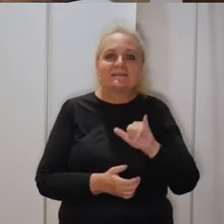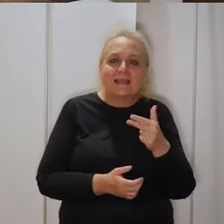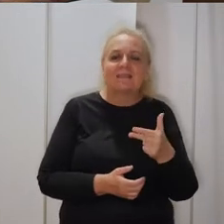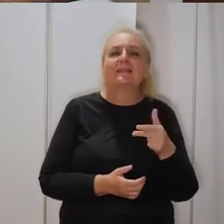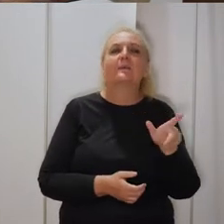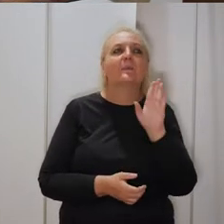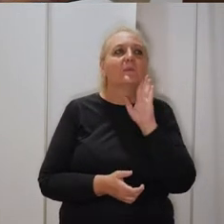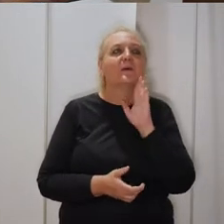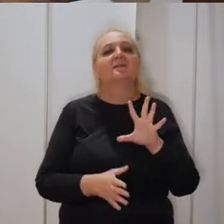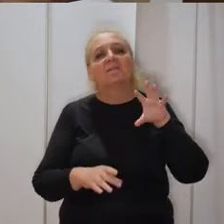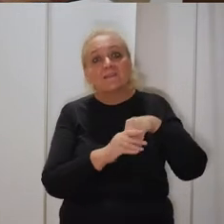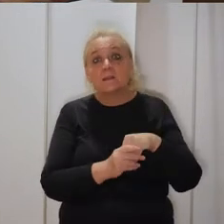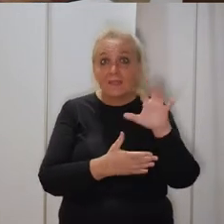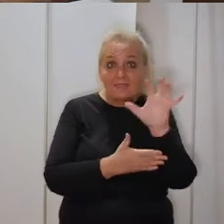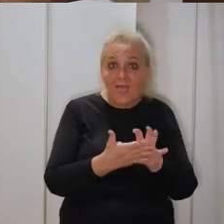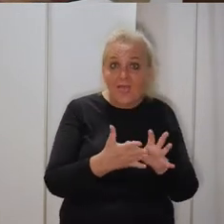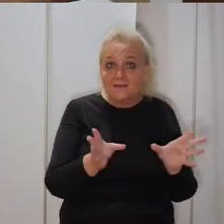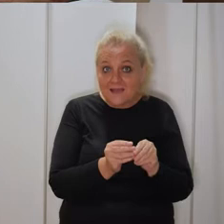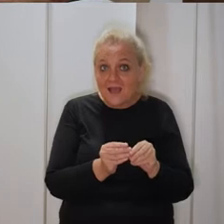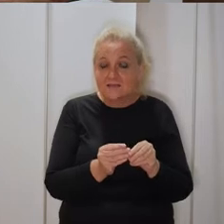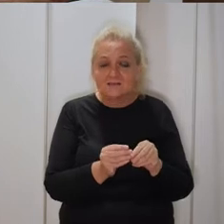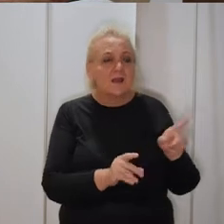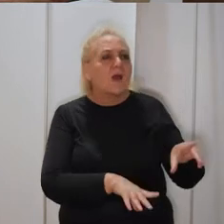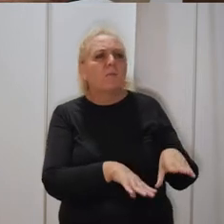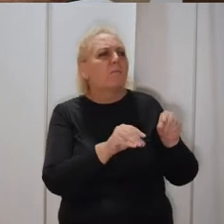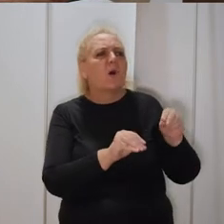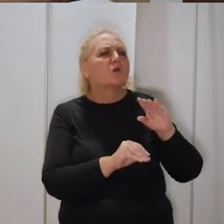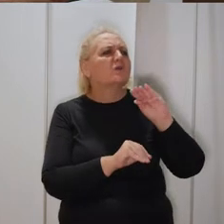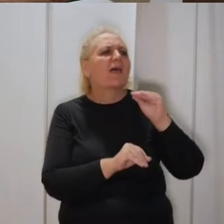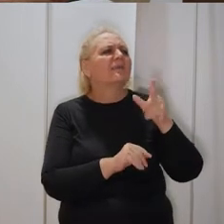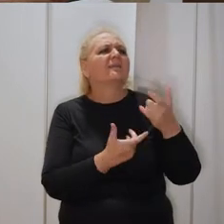sensie takie, które też zawierały tekst. Jak to się u ciebie zaczęło, Edyta?